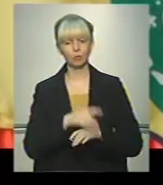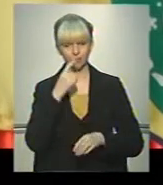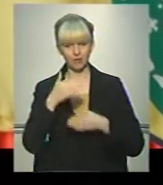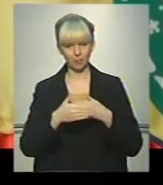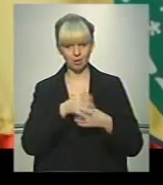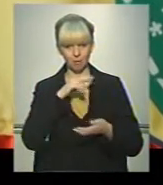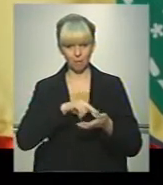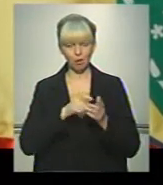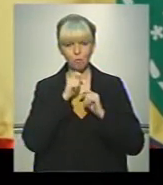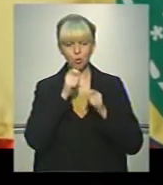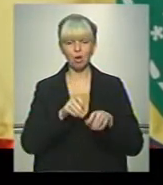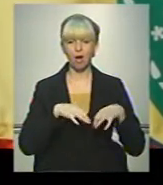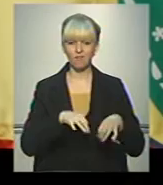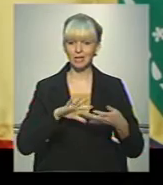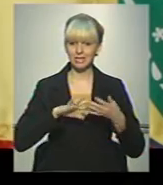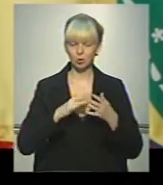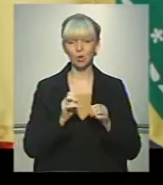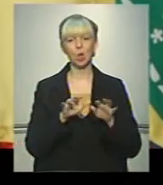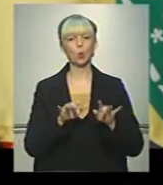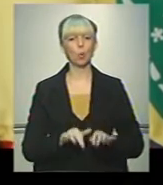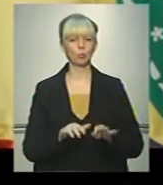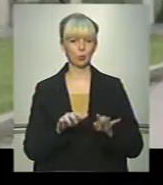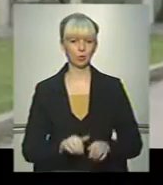найближчих планах подарувати автівки селу та комп'ютери.